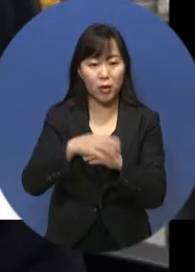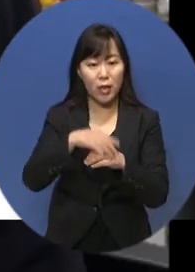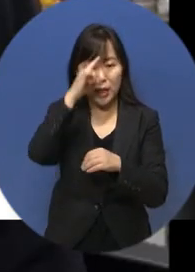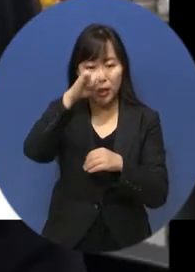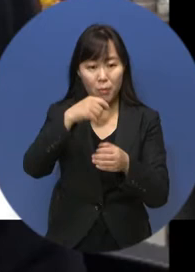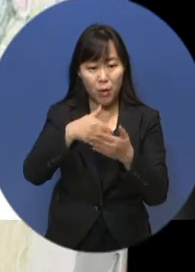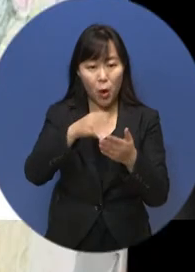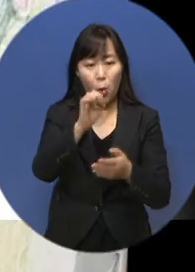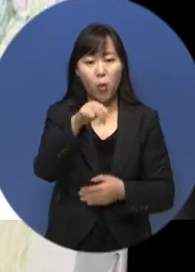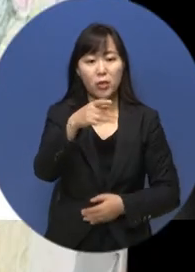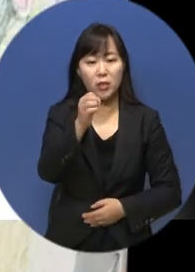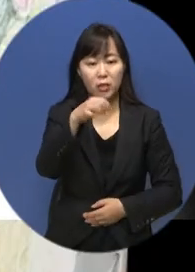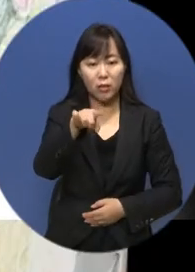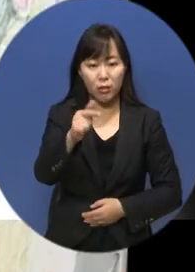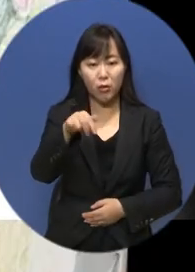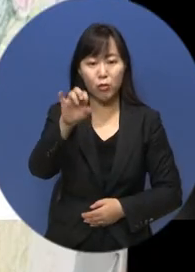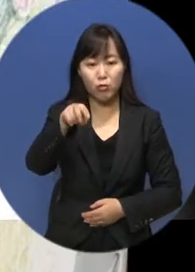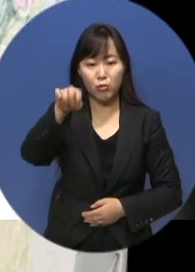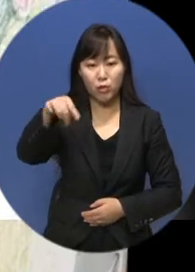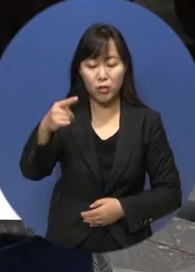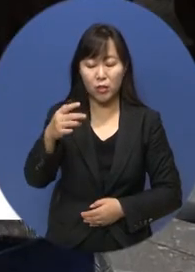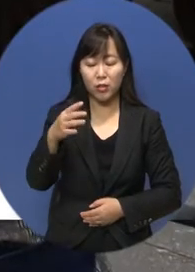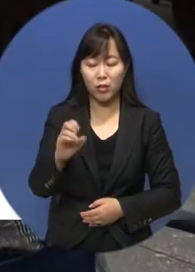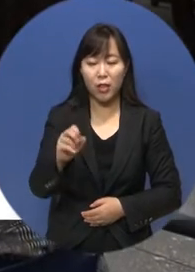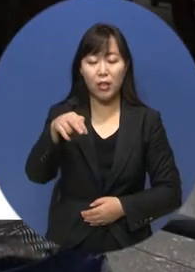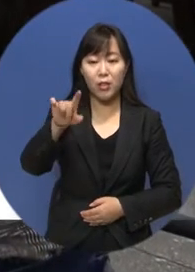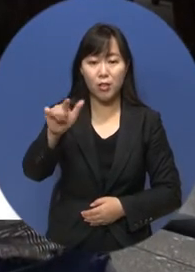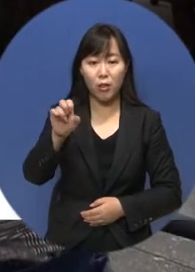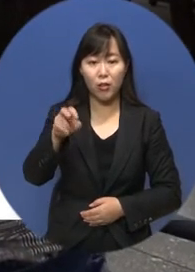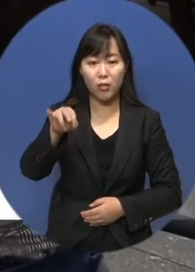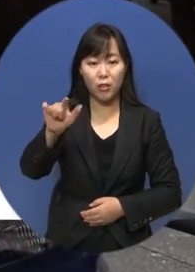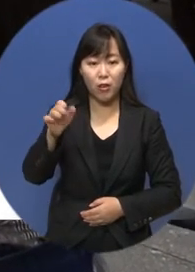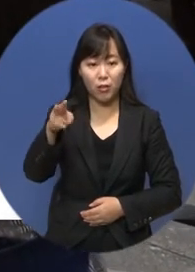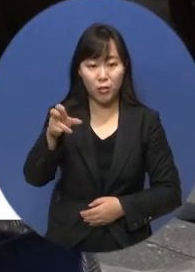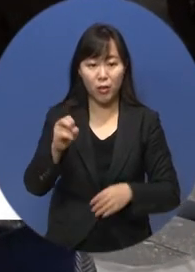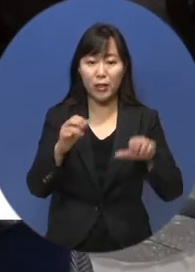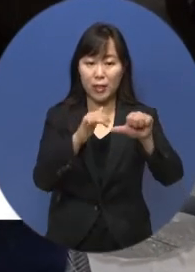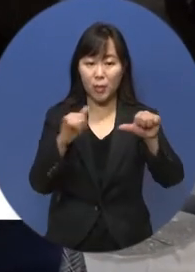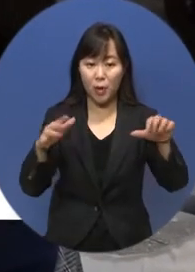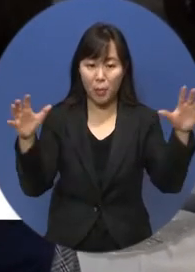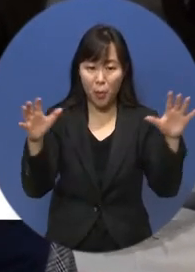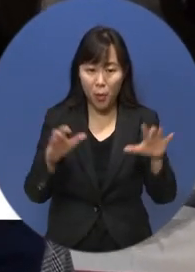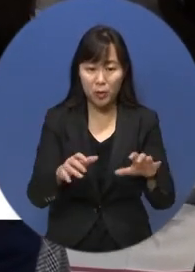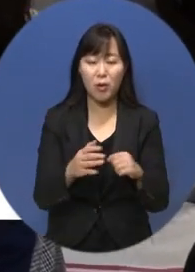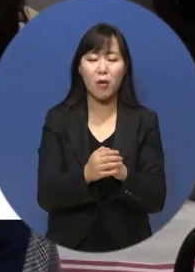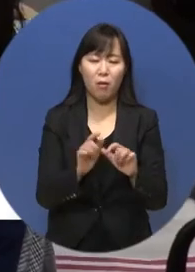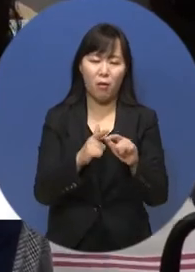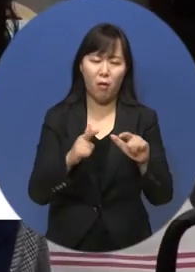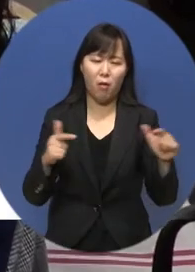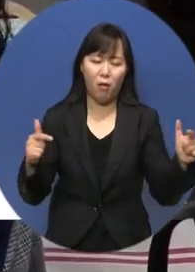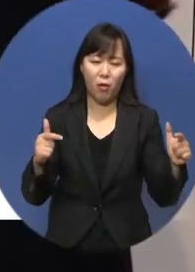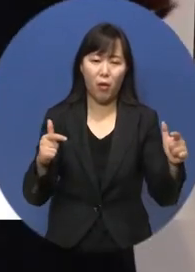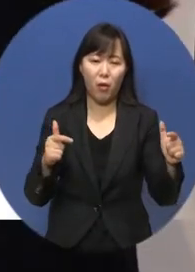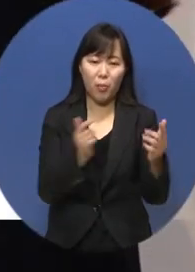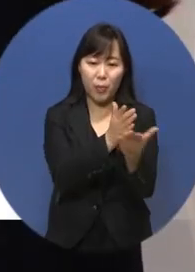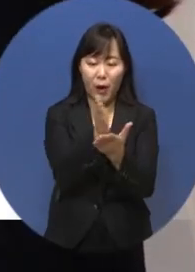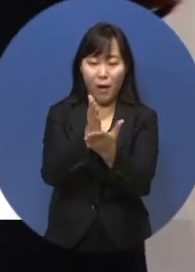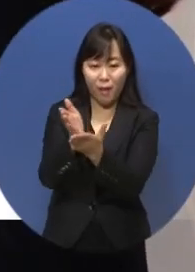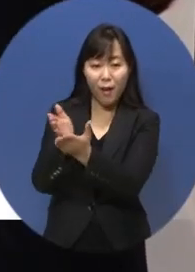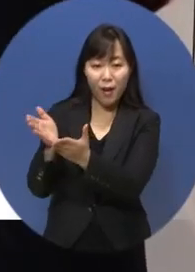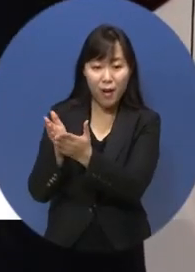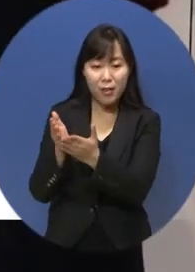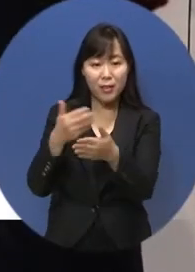오승원, 유순, 정선영 등 역량 있는 지역 작가 5명이 모여 판화, 서양화 등 다양한 장르의